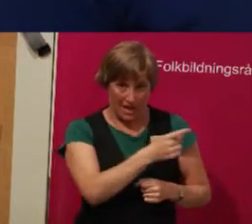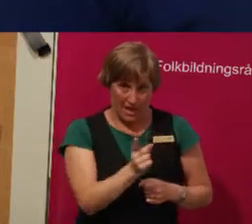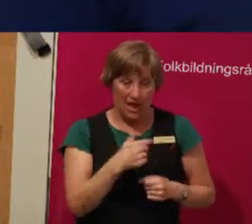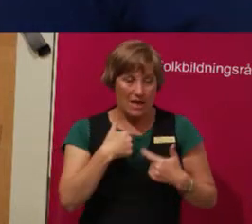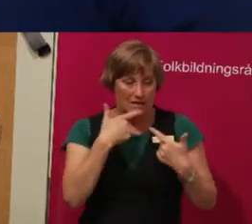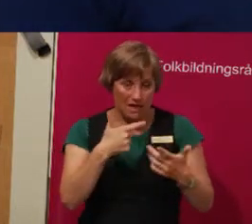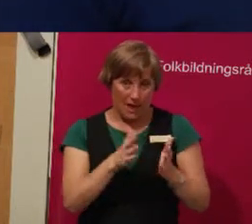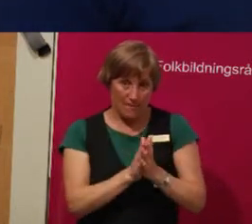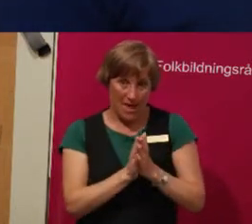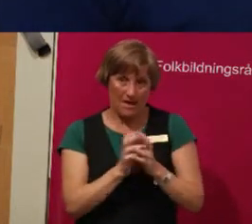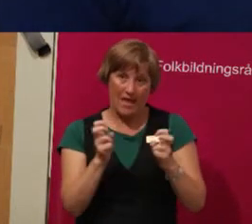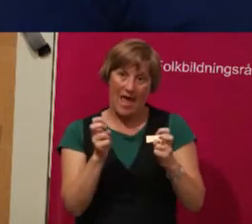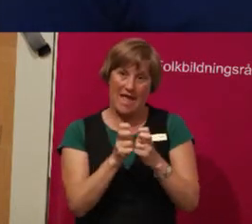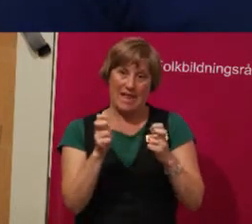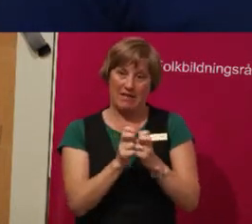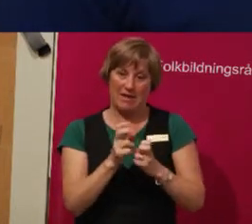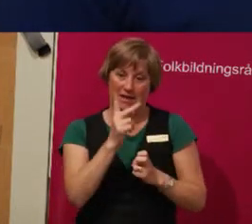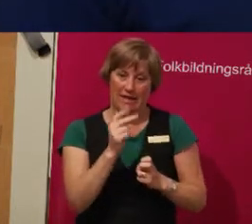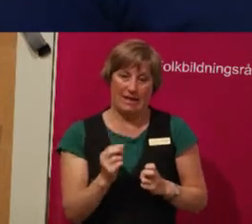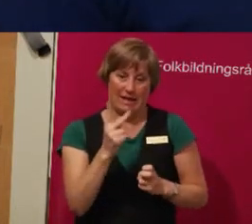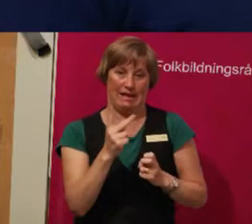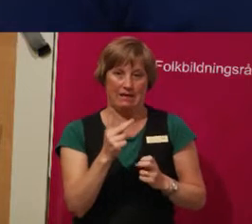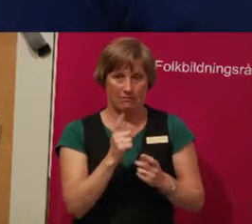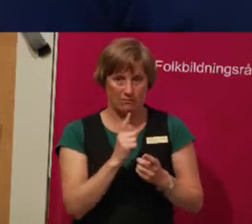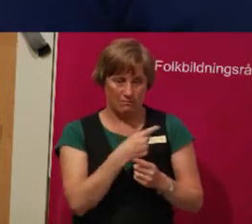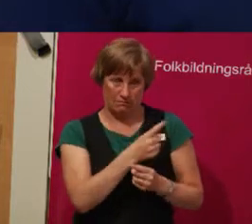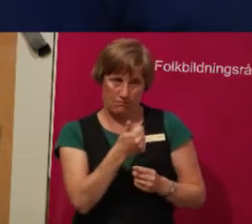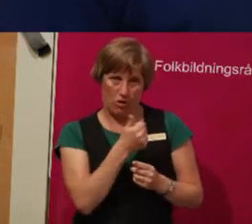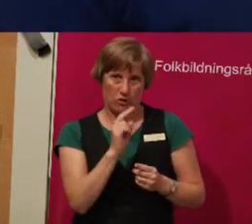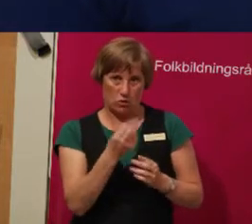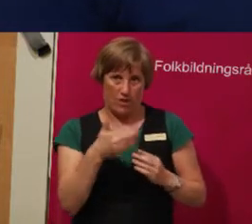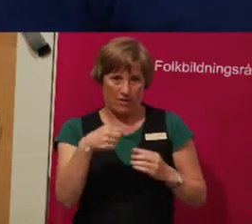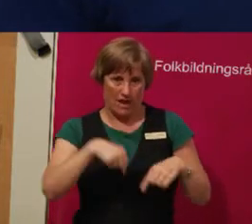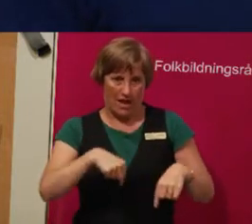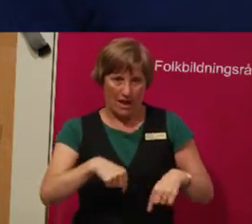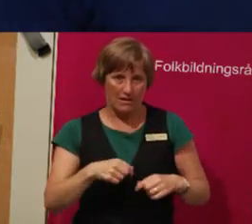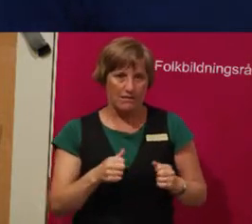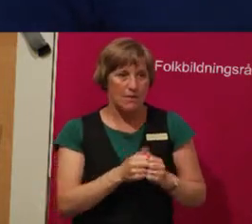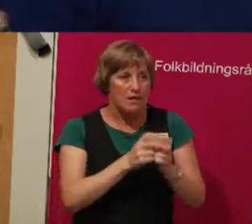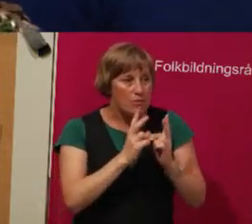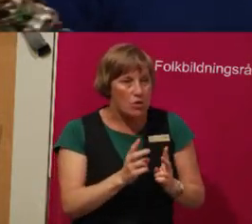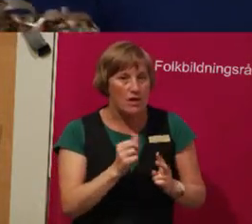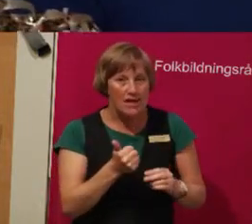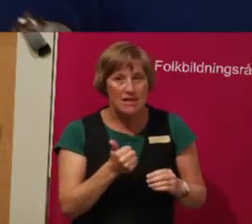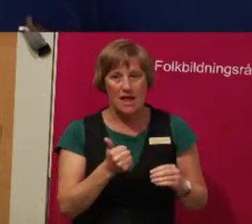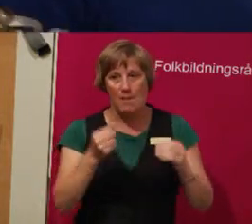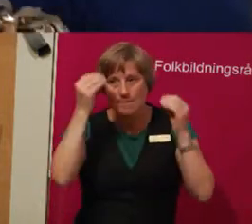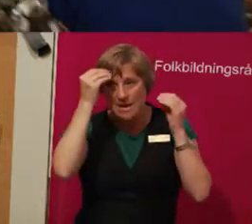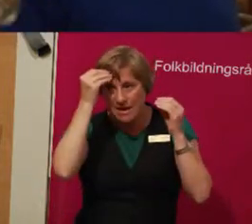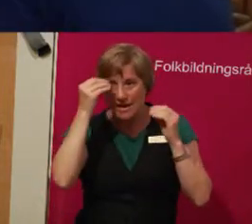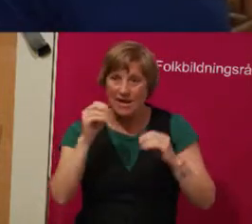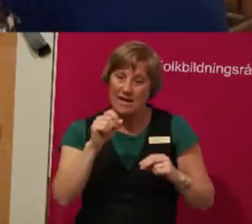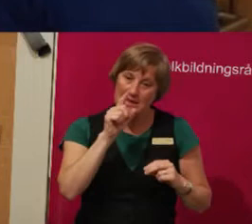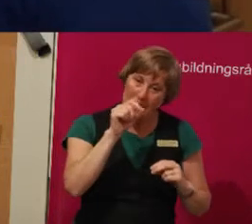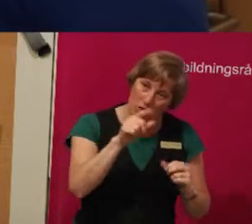lite energikick, för det kan man behöva när man har medverkat på det här sättet. Men lite bildning också. I digital form om ni vill.